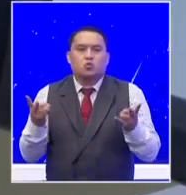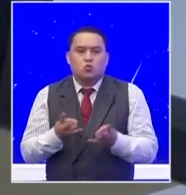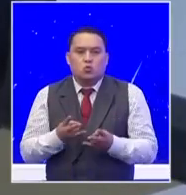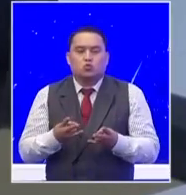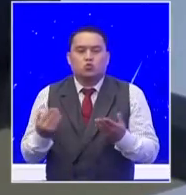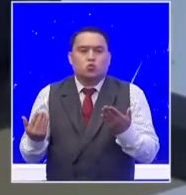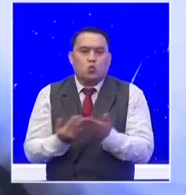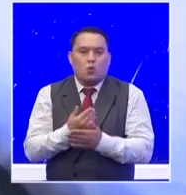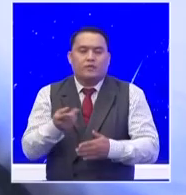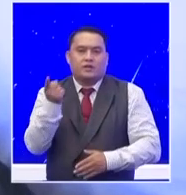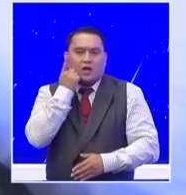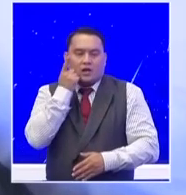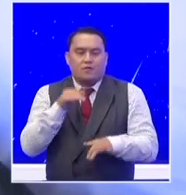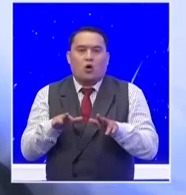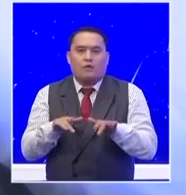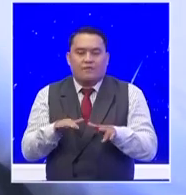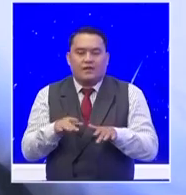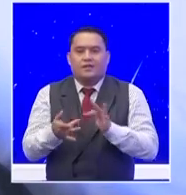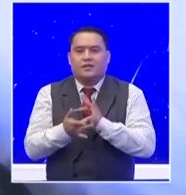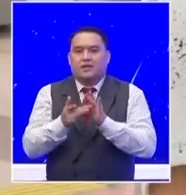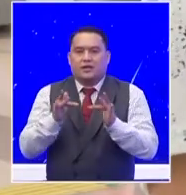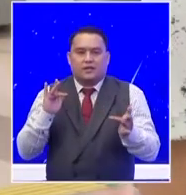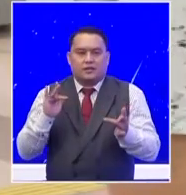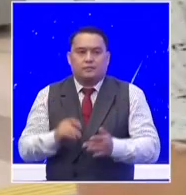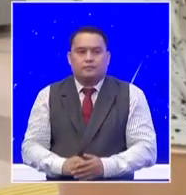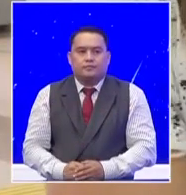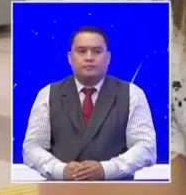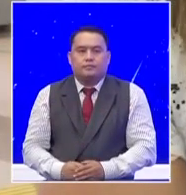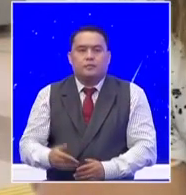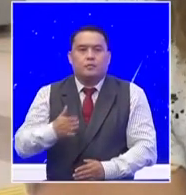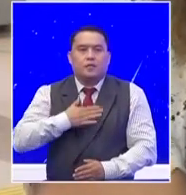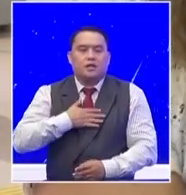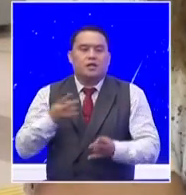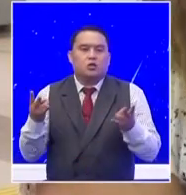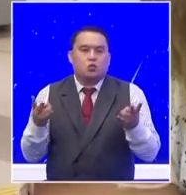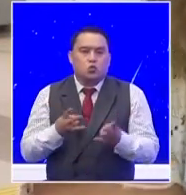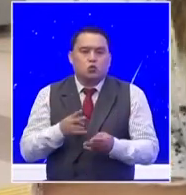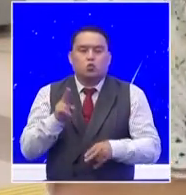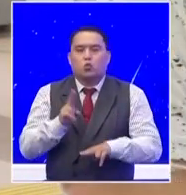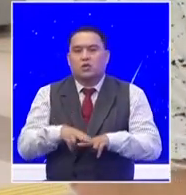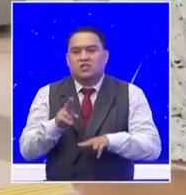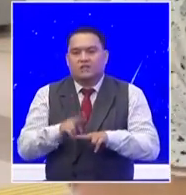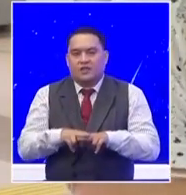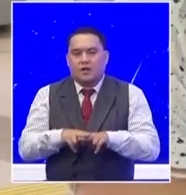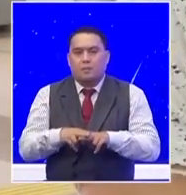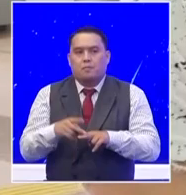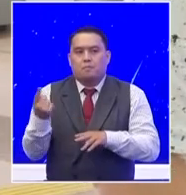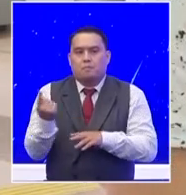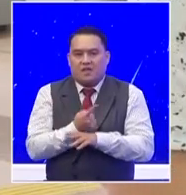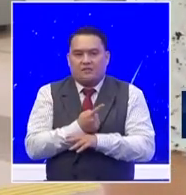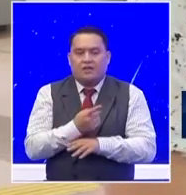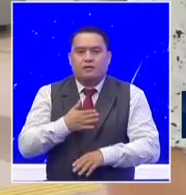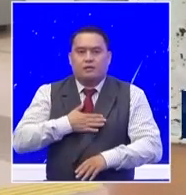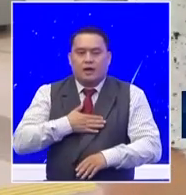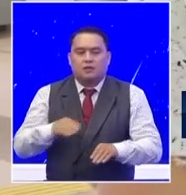лишь современный смартфон или компьютер с выходом в интернет. Мне вот надо было получить удостоверение. Первоначально